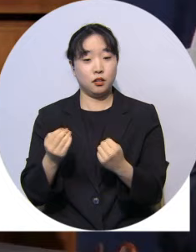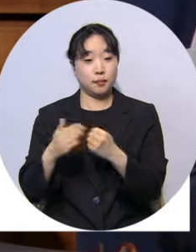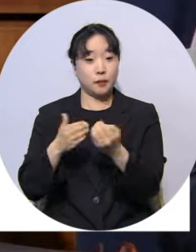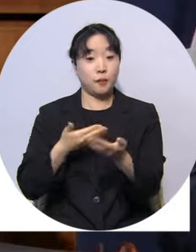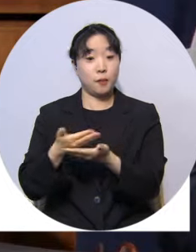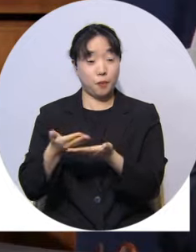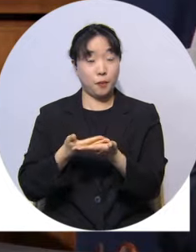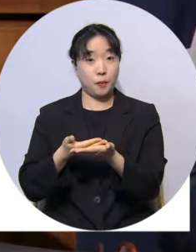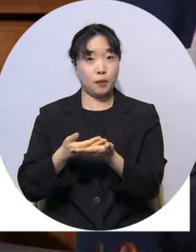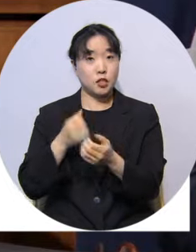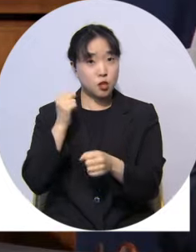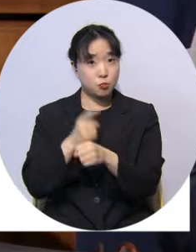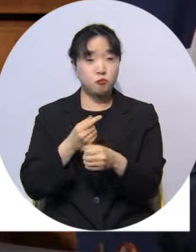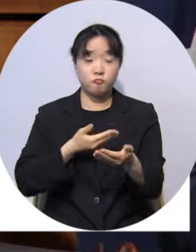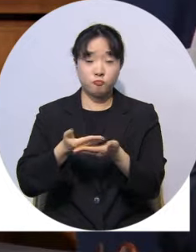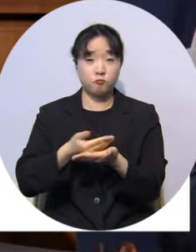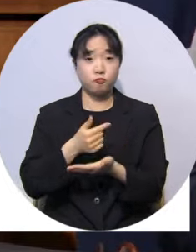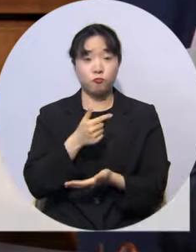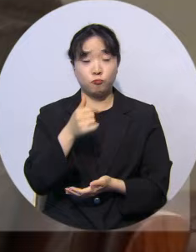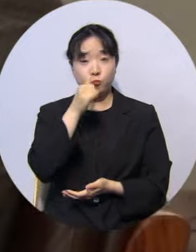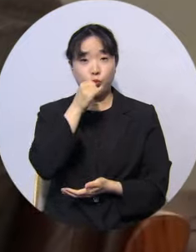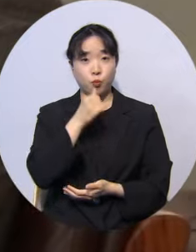closely together in relation to technology.